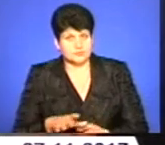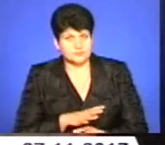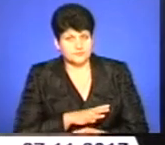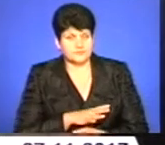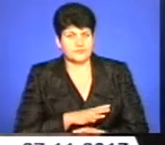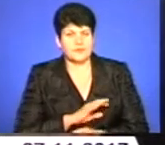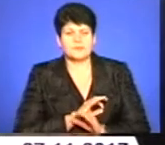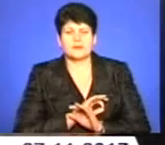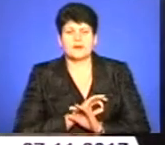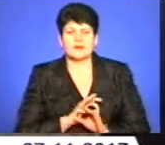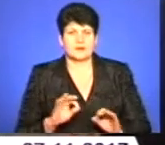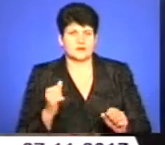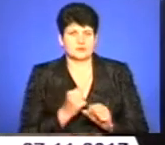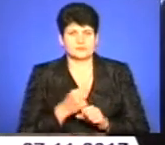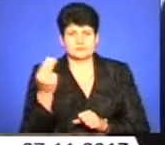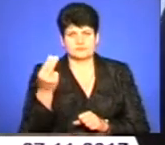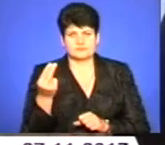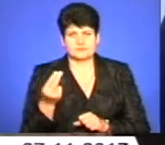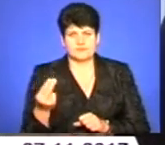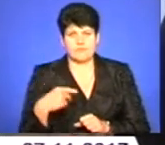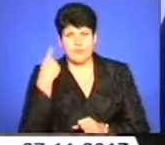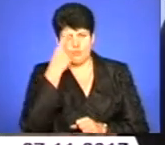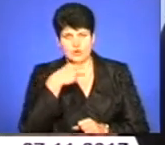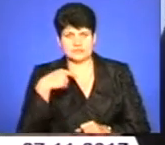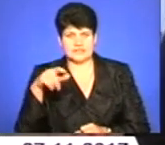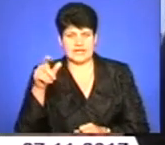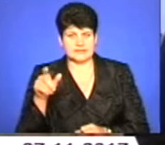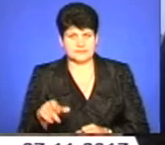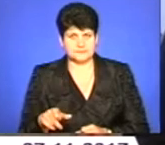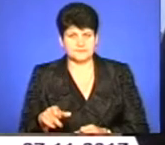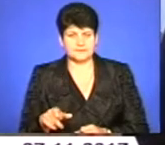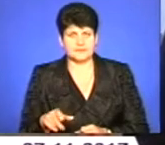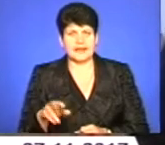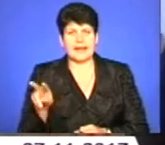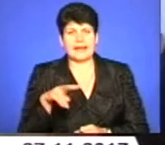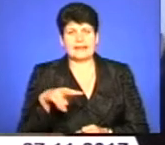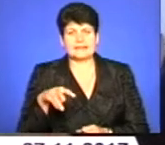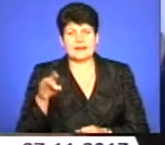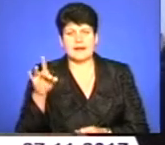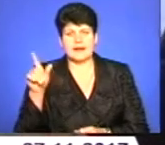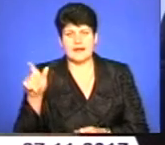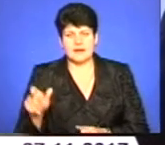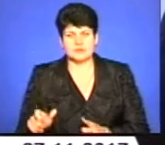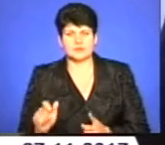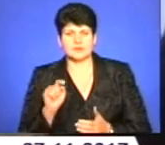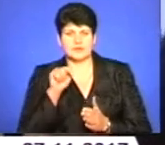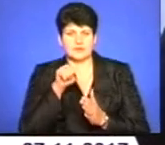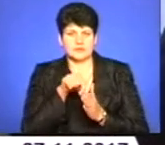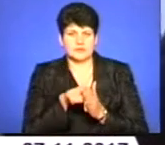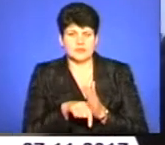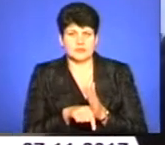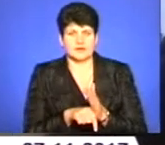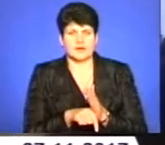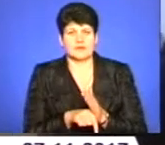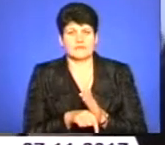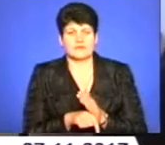він прекрасно робив зарисовки, портрети і так далі. Літератора, який проник в глибини